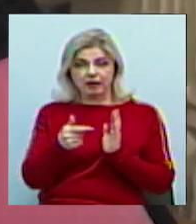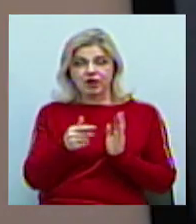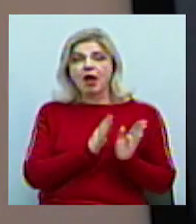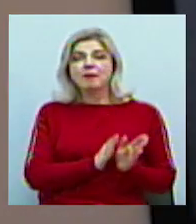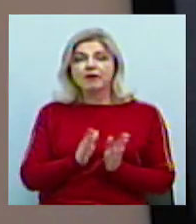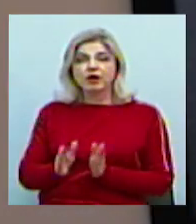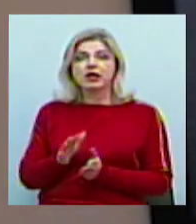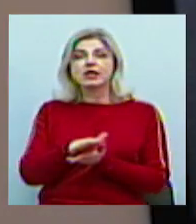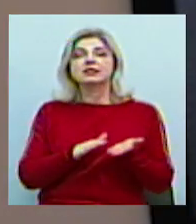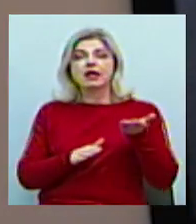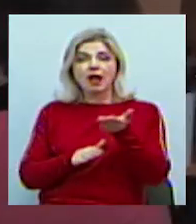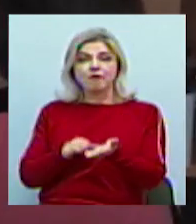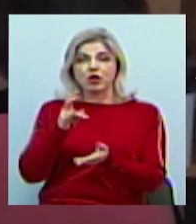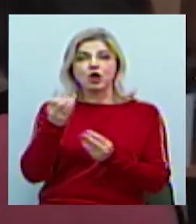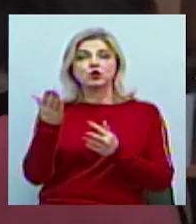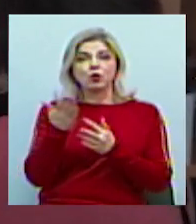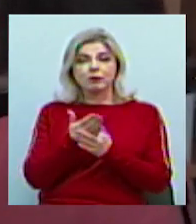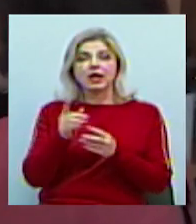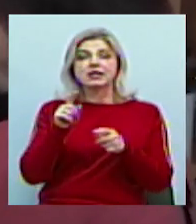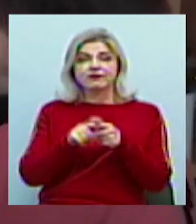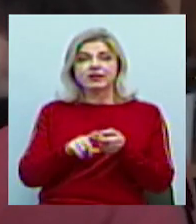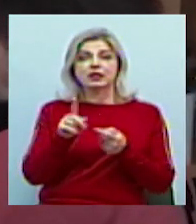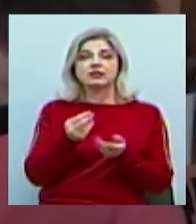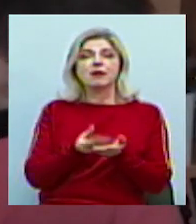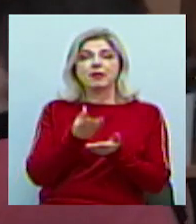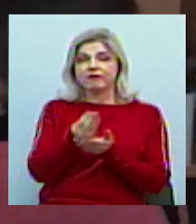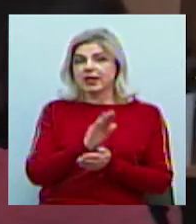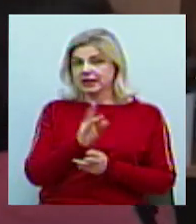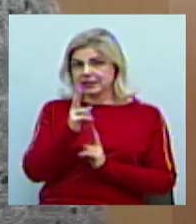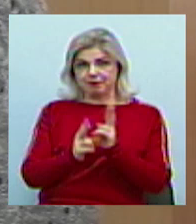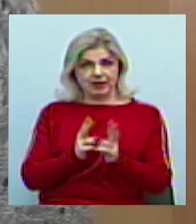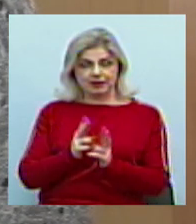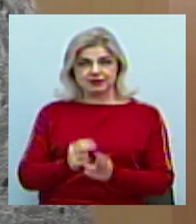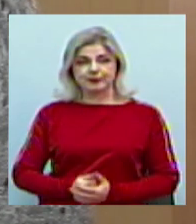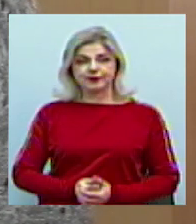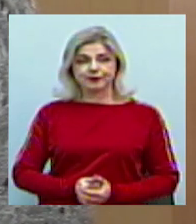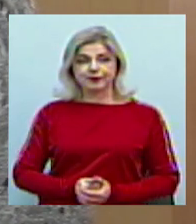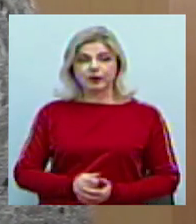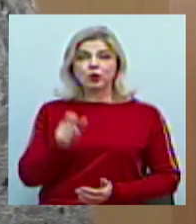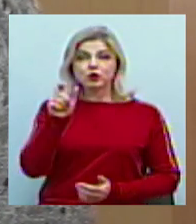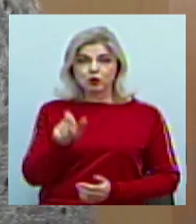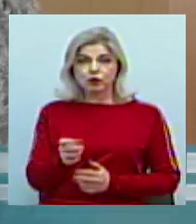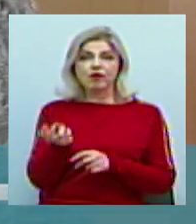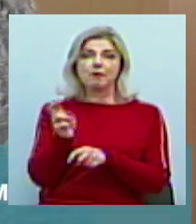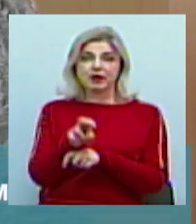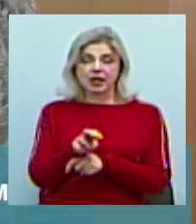Механізм подачі заявок на субсидії у зв'язку з монетизацією не зміниться. Чоловік приходить